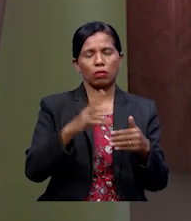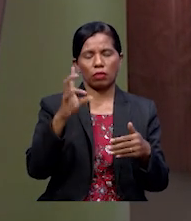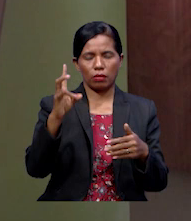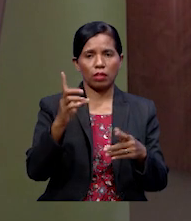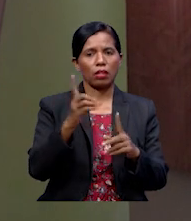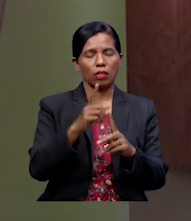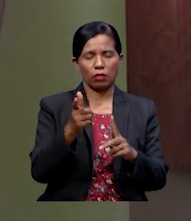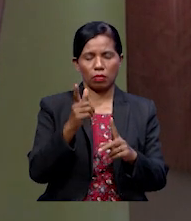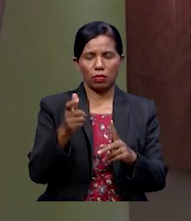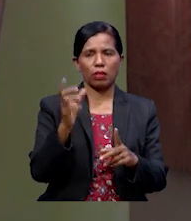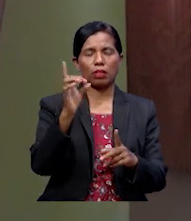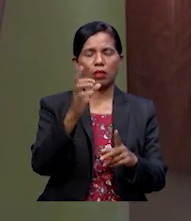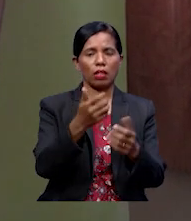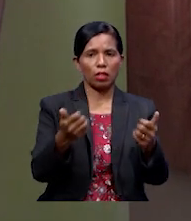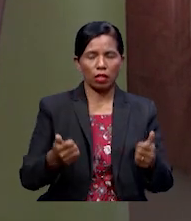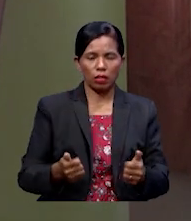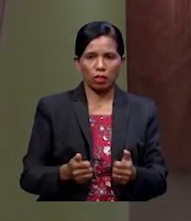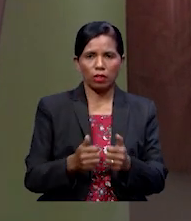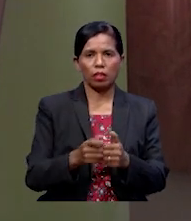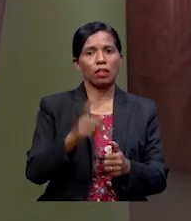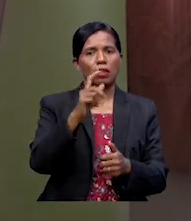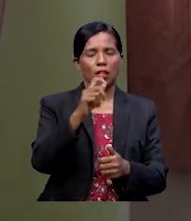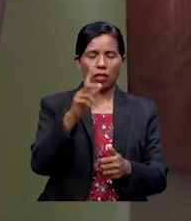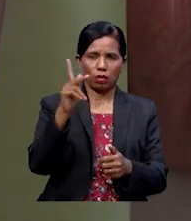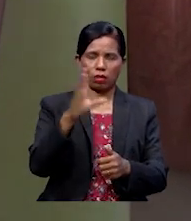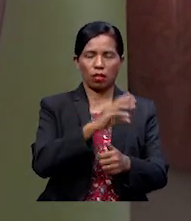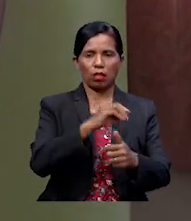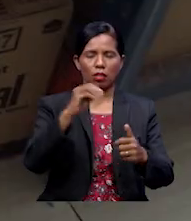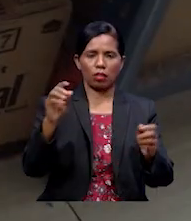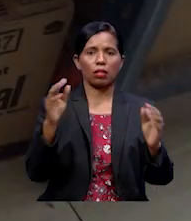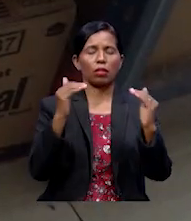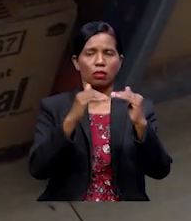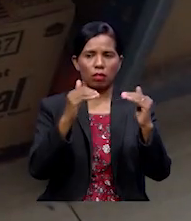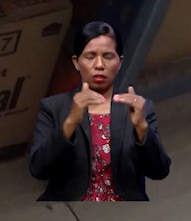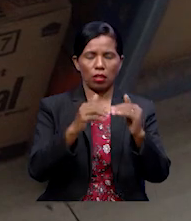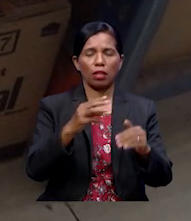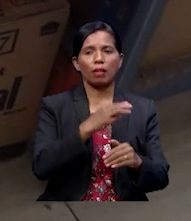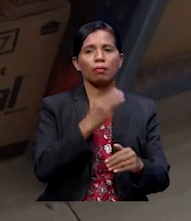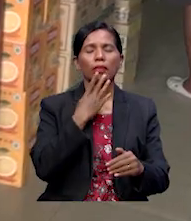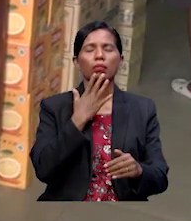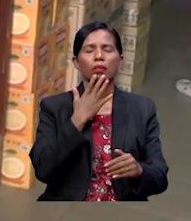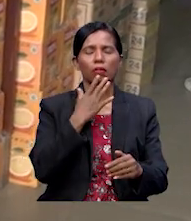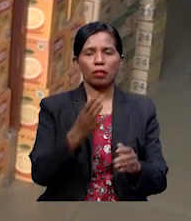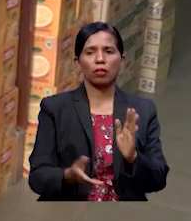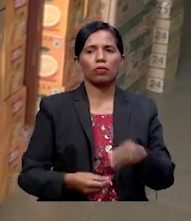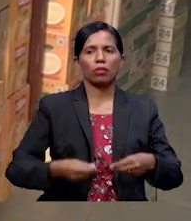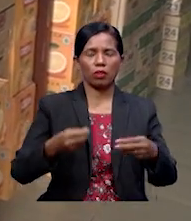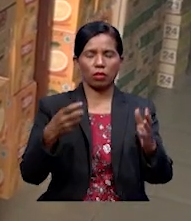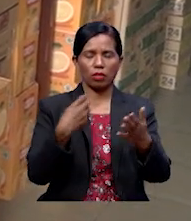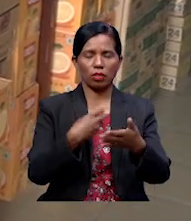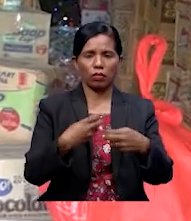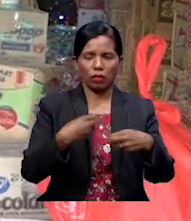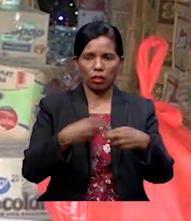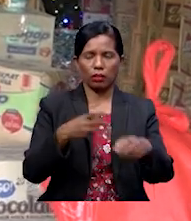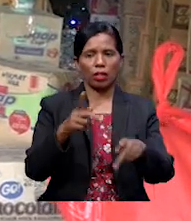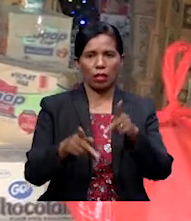tinane asosiasaun tane konsumidor li husi konferensi imprensa hateten masimidar ne folin sae fo impactu ba konsumidor